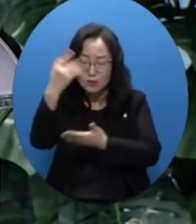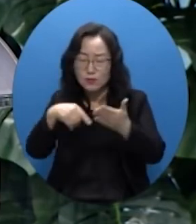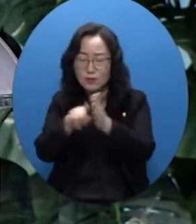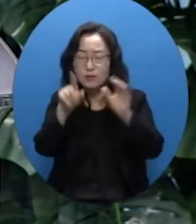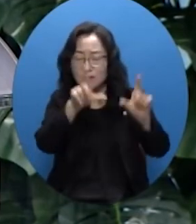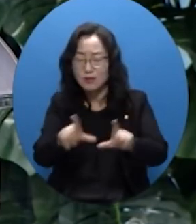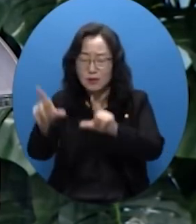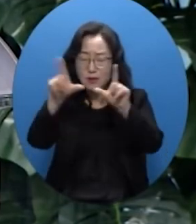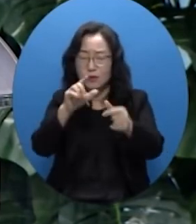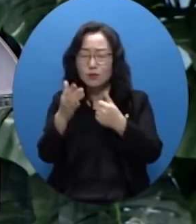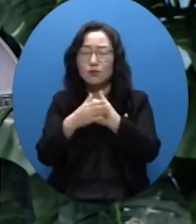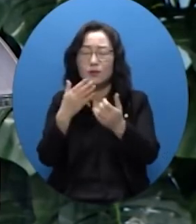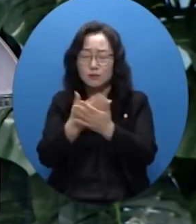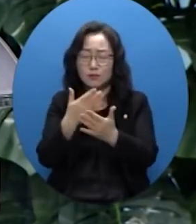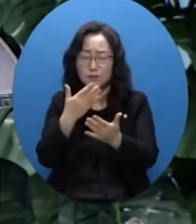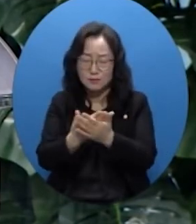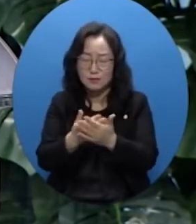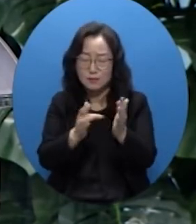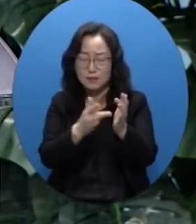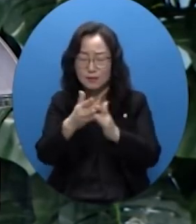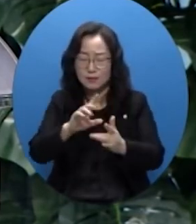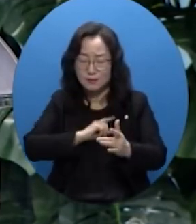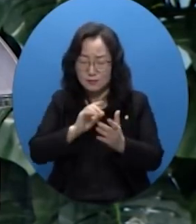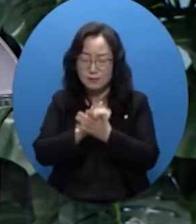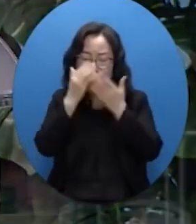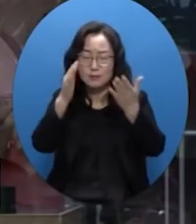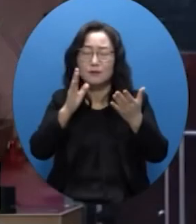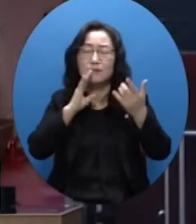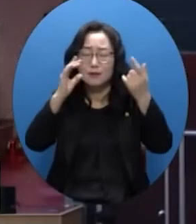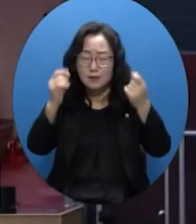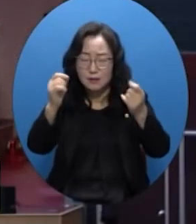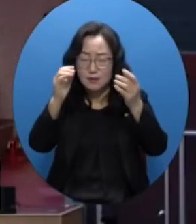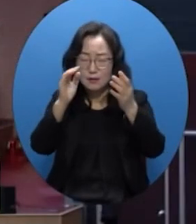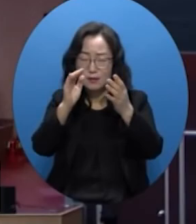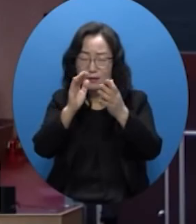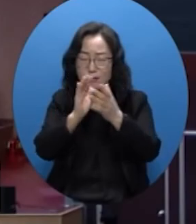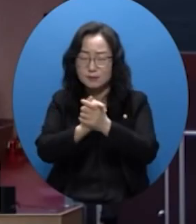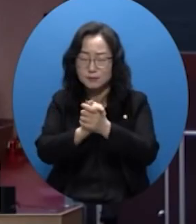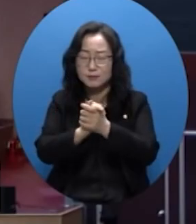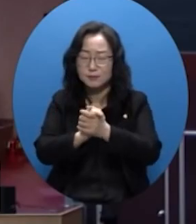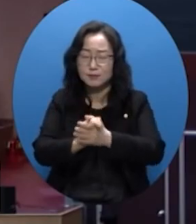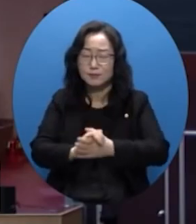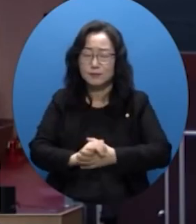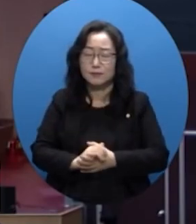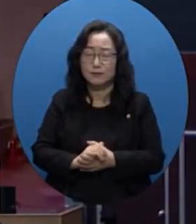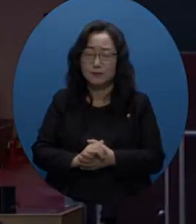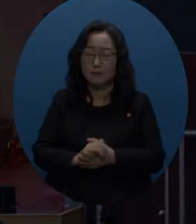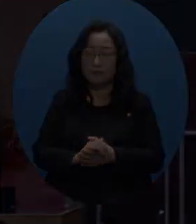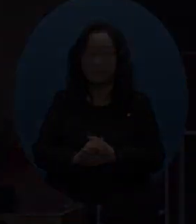되게 하여 주시옵소서 예수님의 이름으로 기도 올릴 없나이다 나면